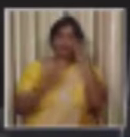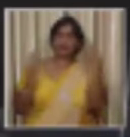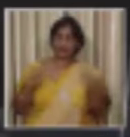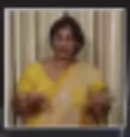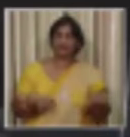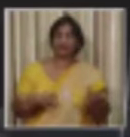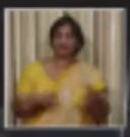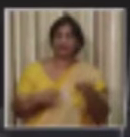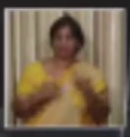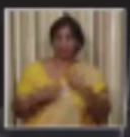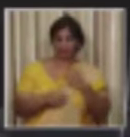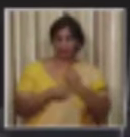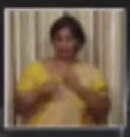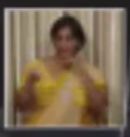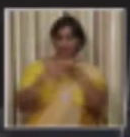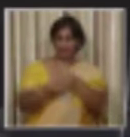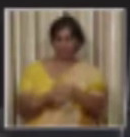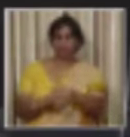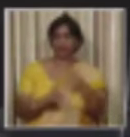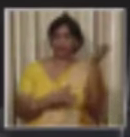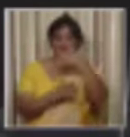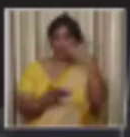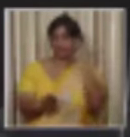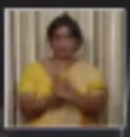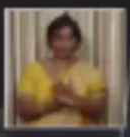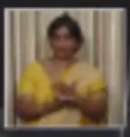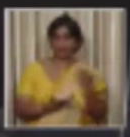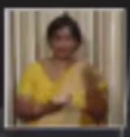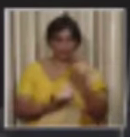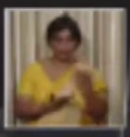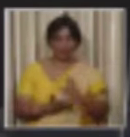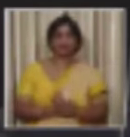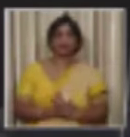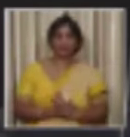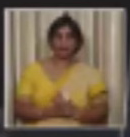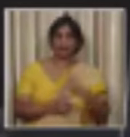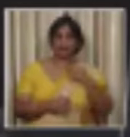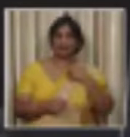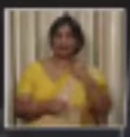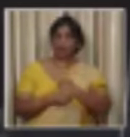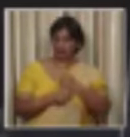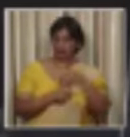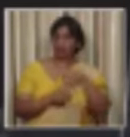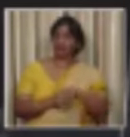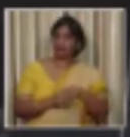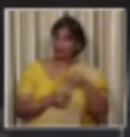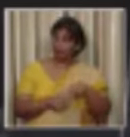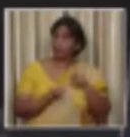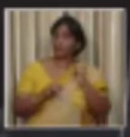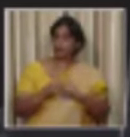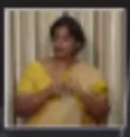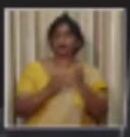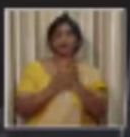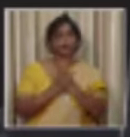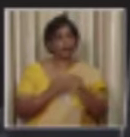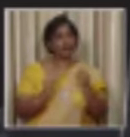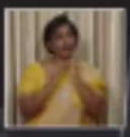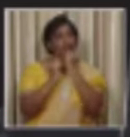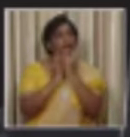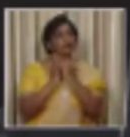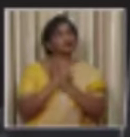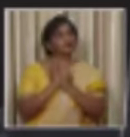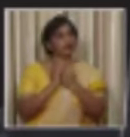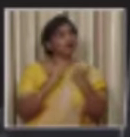ඊට පස්සේ අපේ ආණ්ඩුව එනවා. ඒක කාටවත් නවත්තන්න බෑ. හරි, ඒ අපේ ආණ්ඩුවේ අපි මේ ප්‍රශ්නේ විසඳන්න